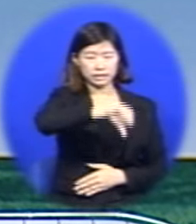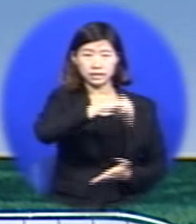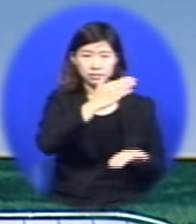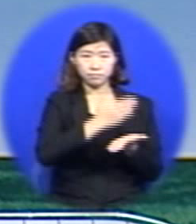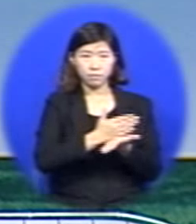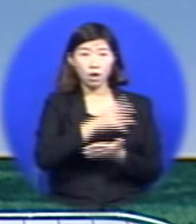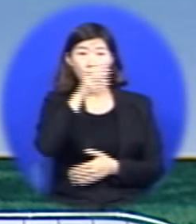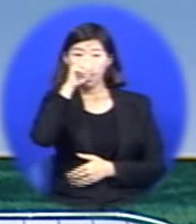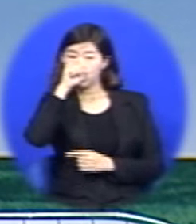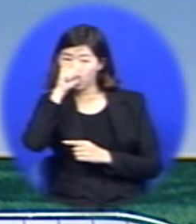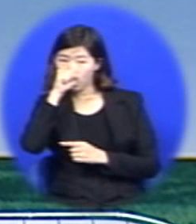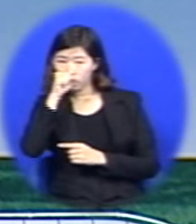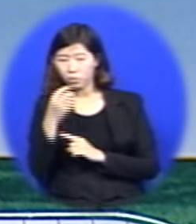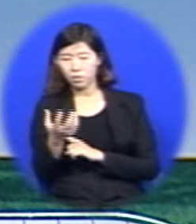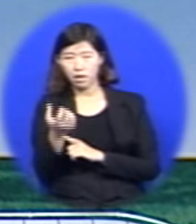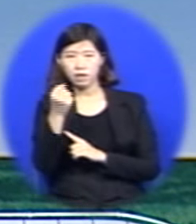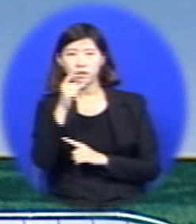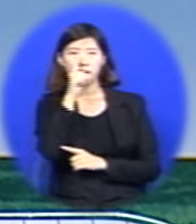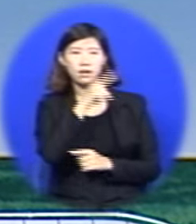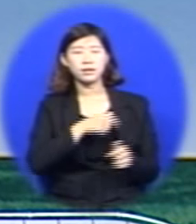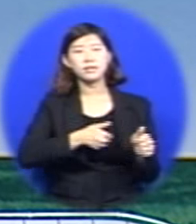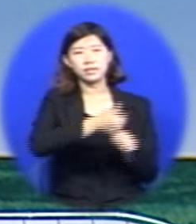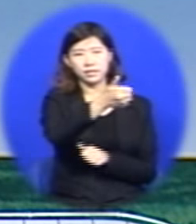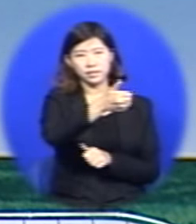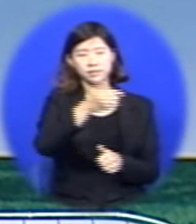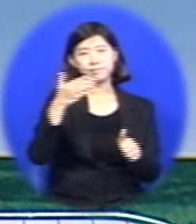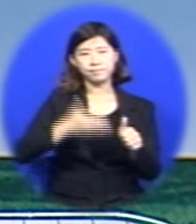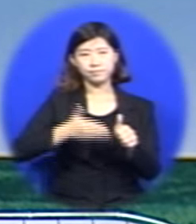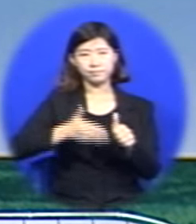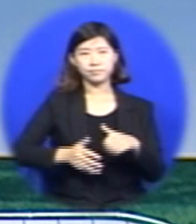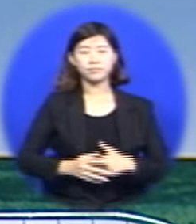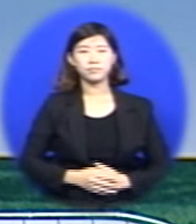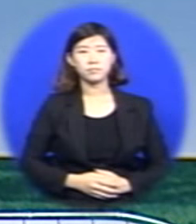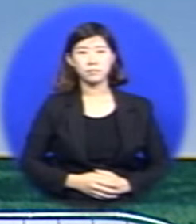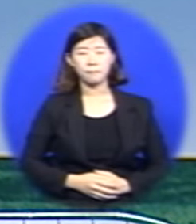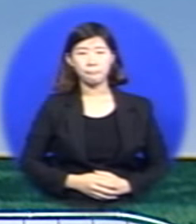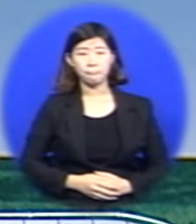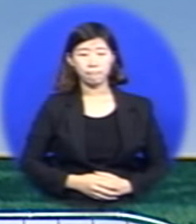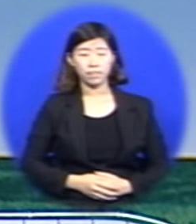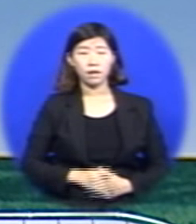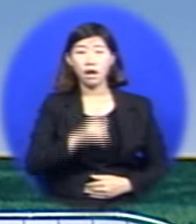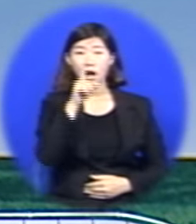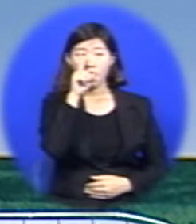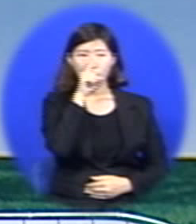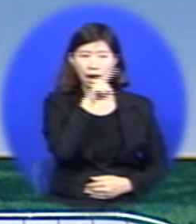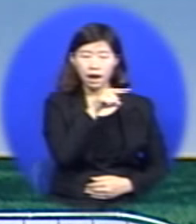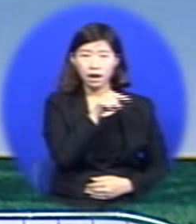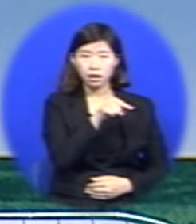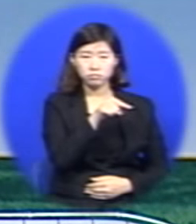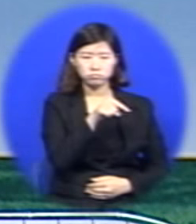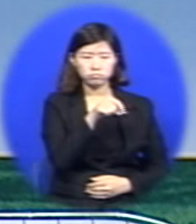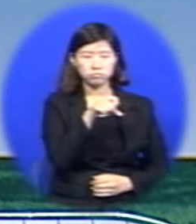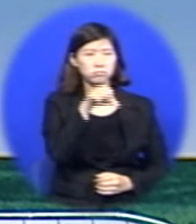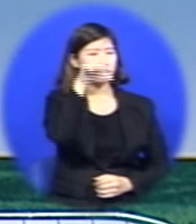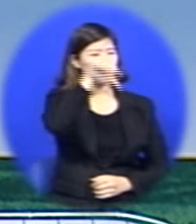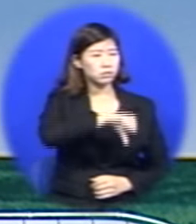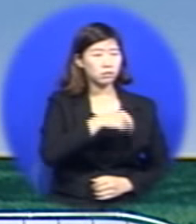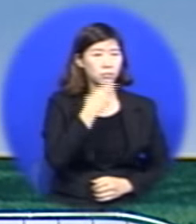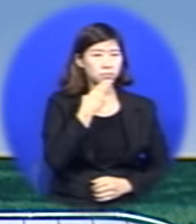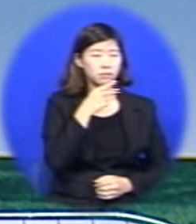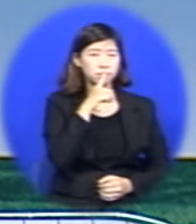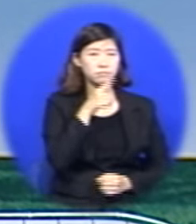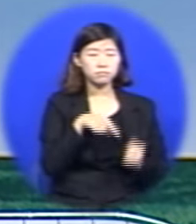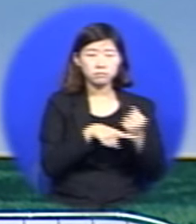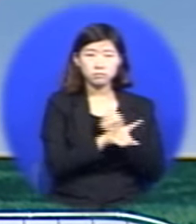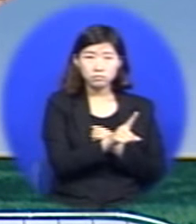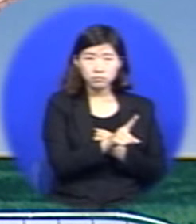악을 이기십시오. 여러분, 악에게 지지 않는다는 말은 누가 나에게 악하게 했을 때